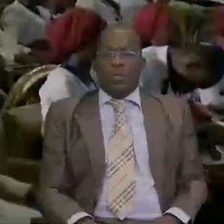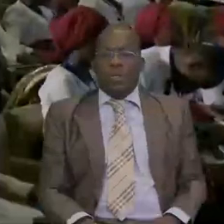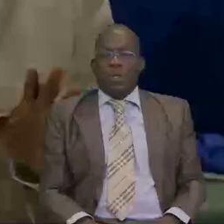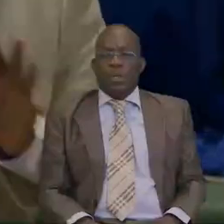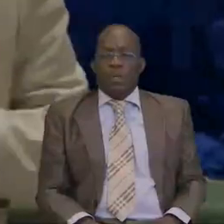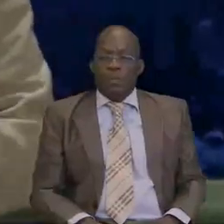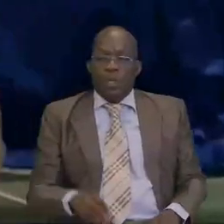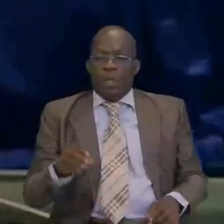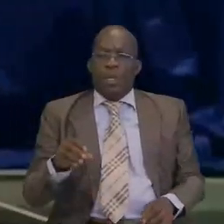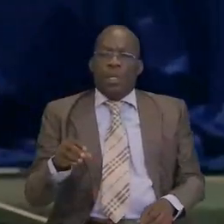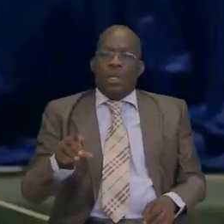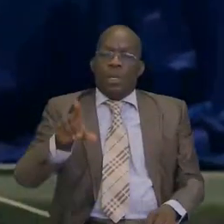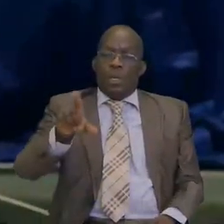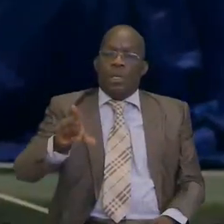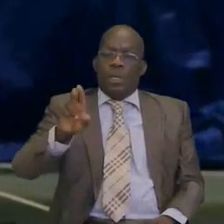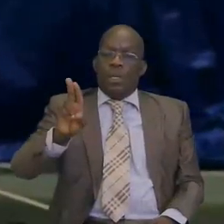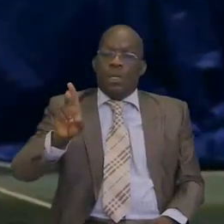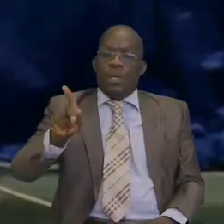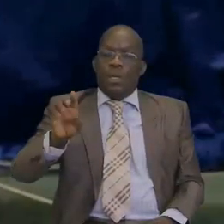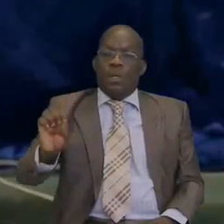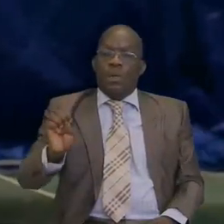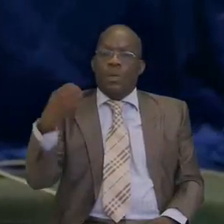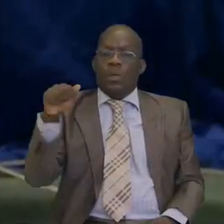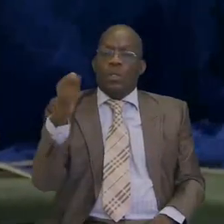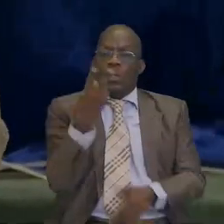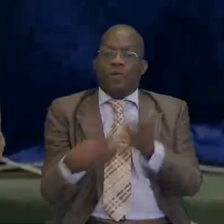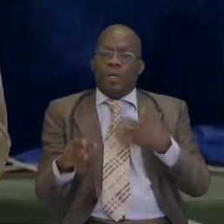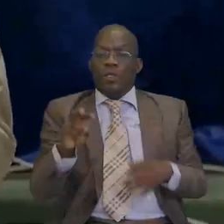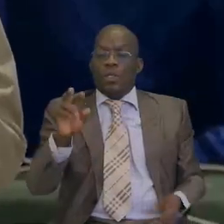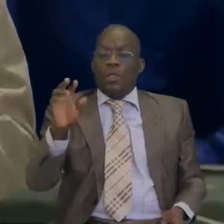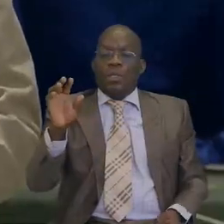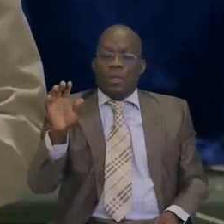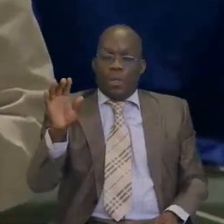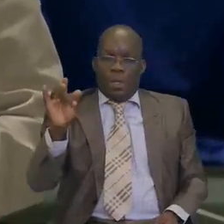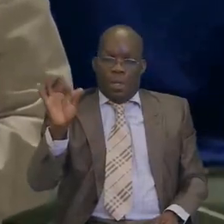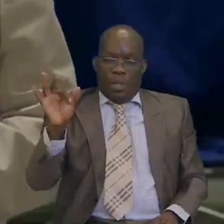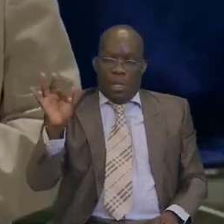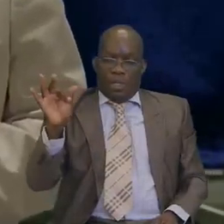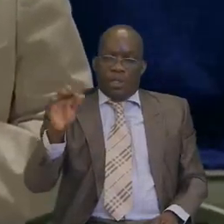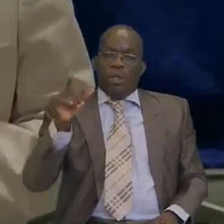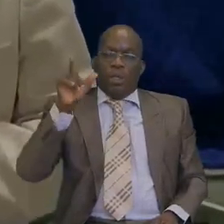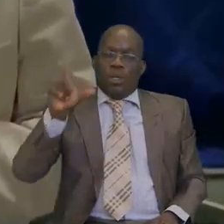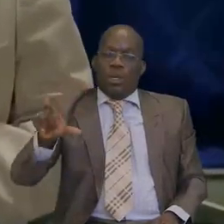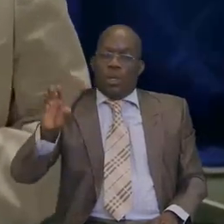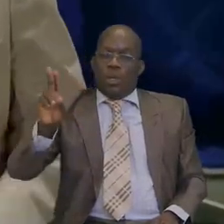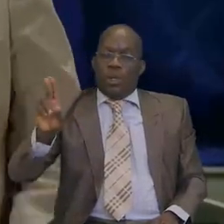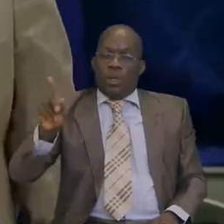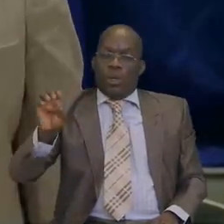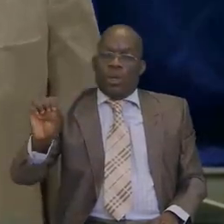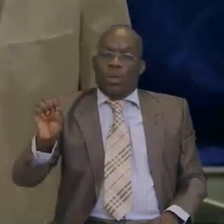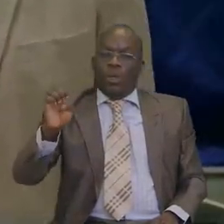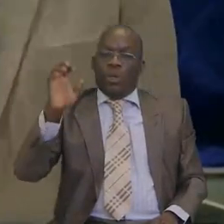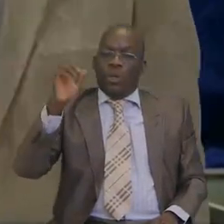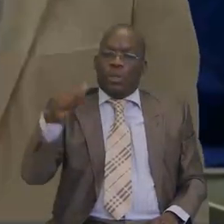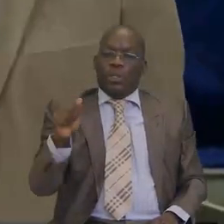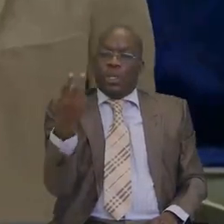Luc chapitre 10, verset 19. Luc chapitre 10, verset